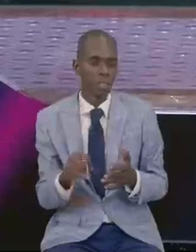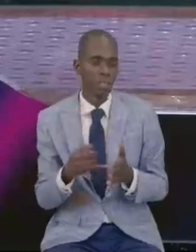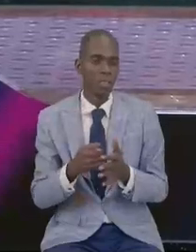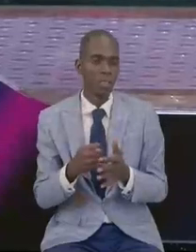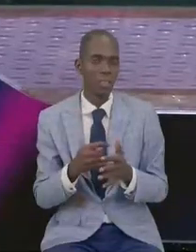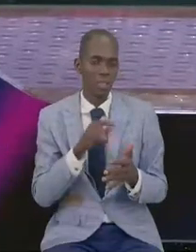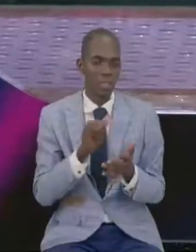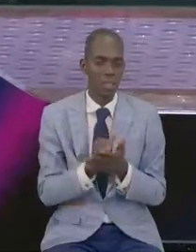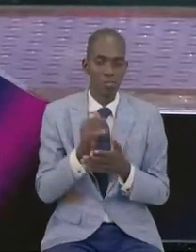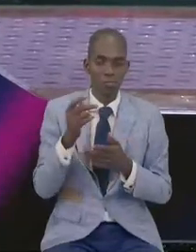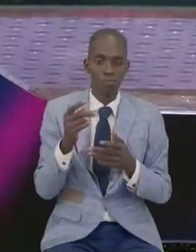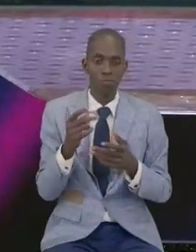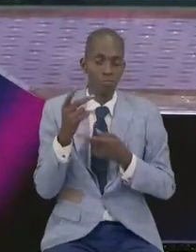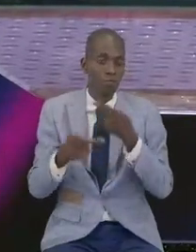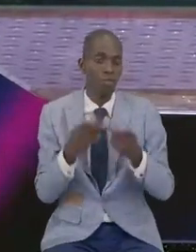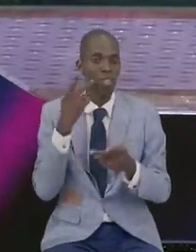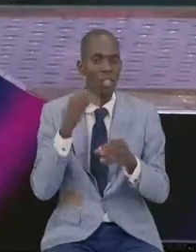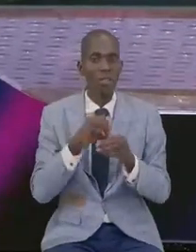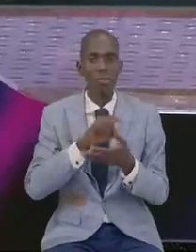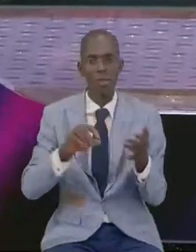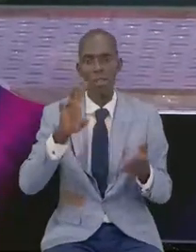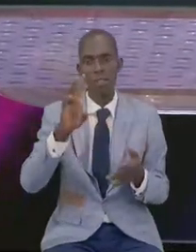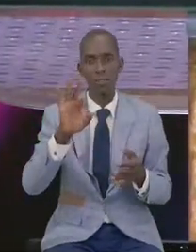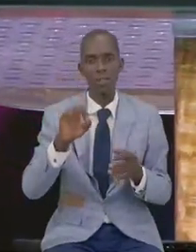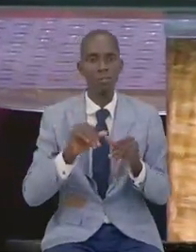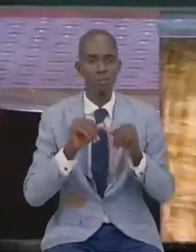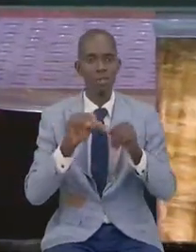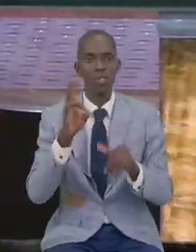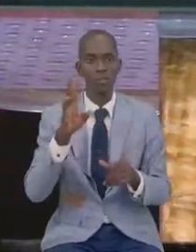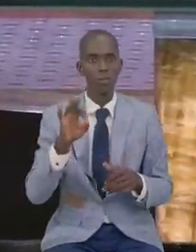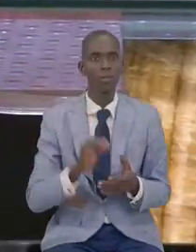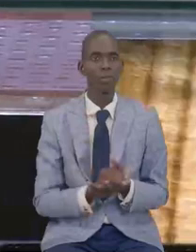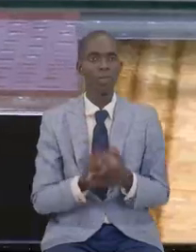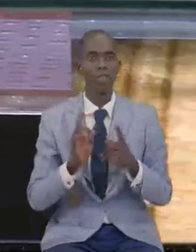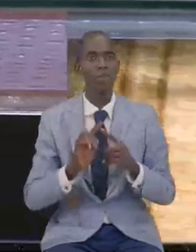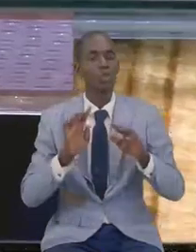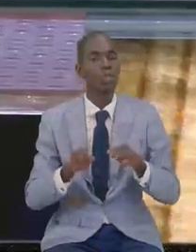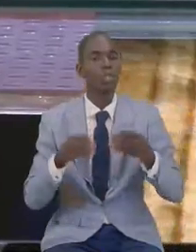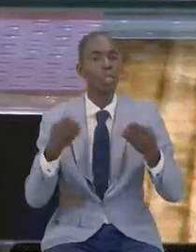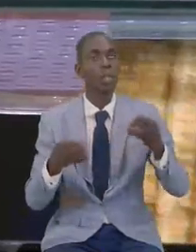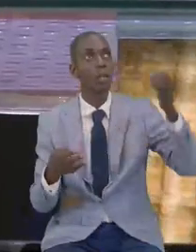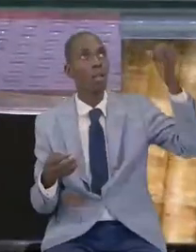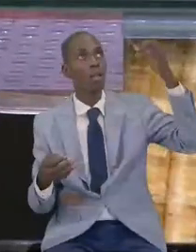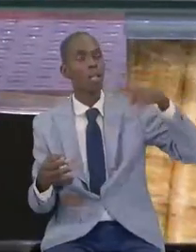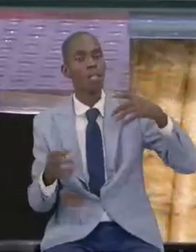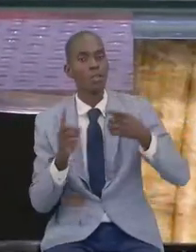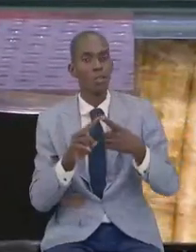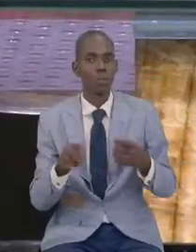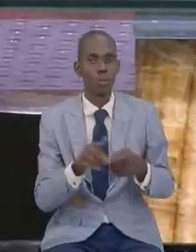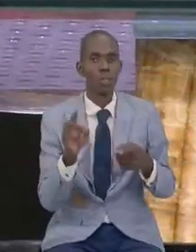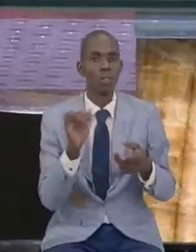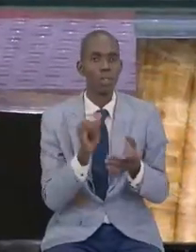la miséricorde de notre Dieu, en vertu de laquelle le soleil levant nous a visités d'en haut, 79, pour